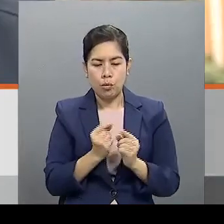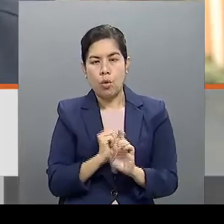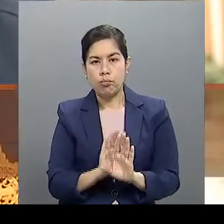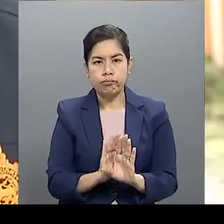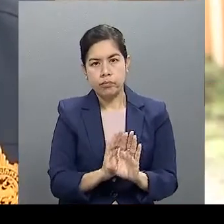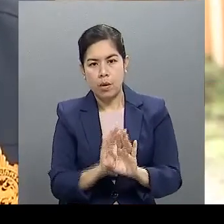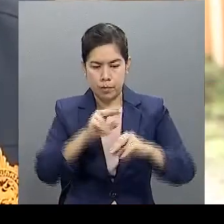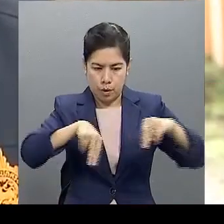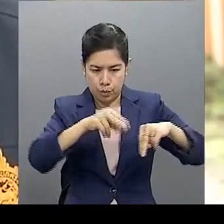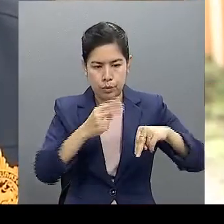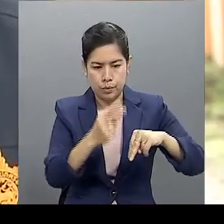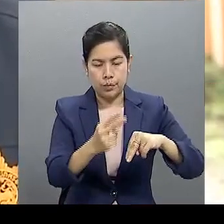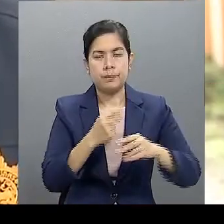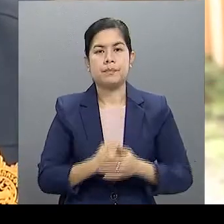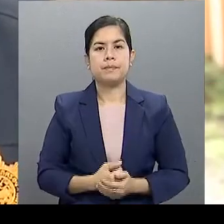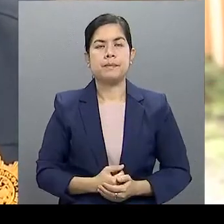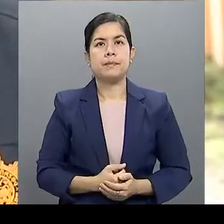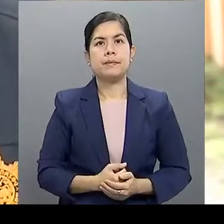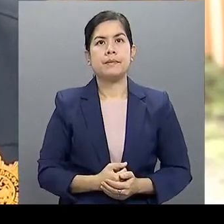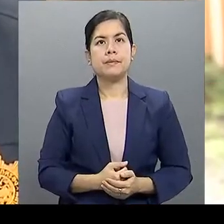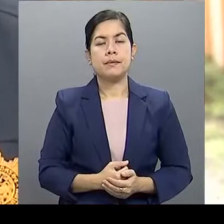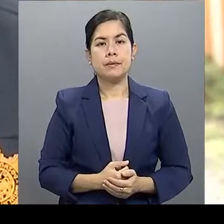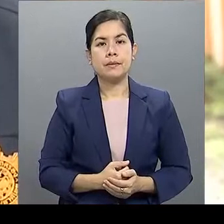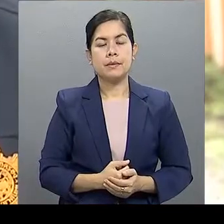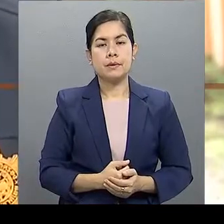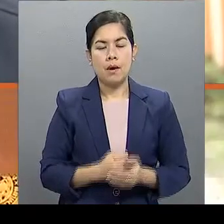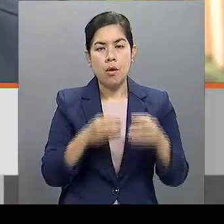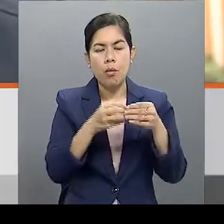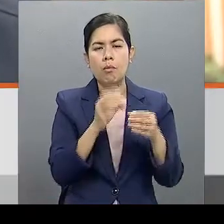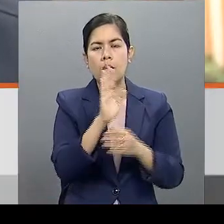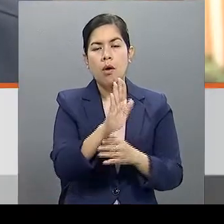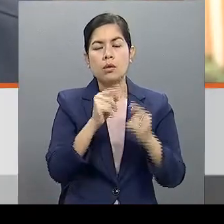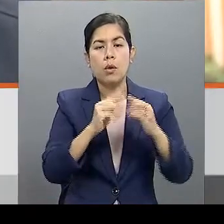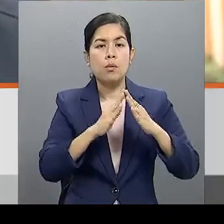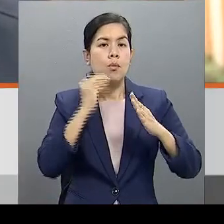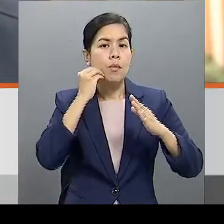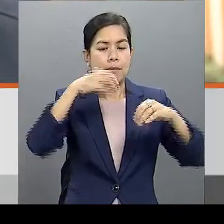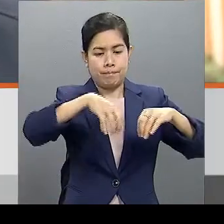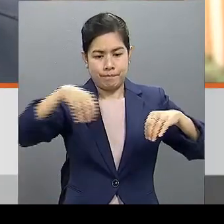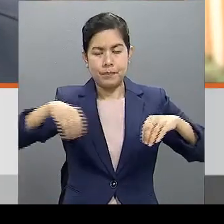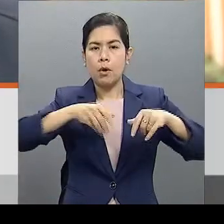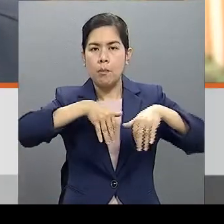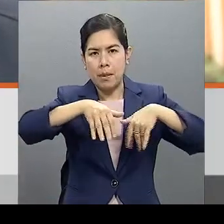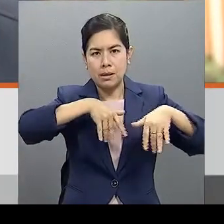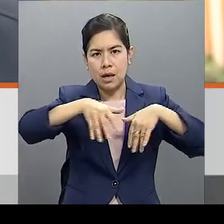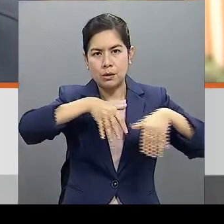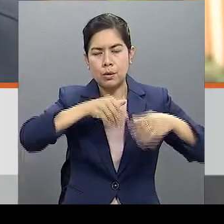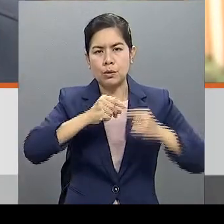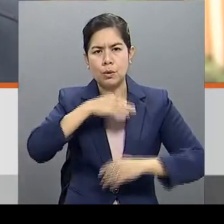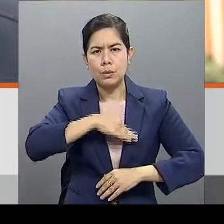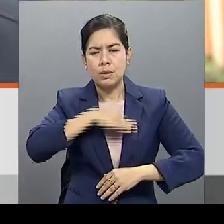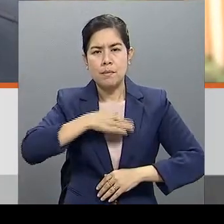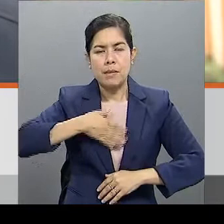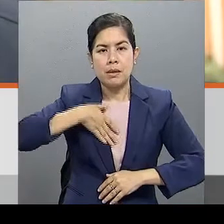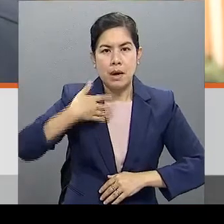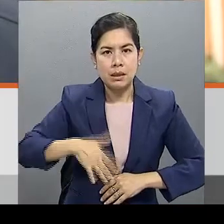ก็ในด้านของชาวบ้านก็มีด้านกังวลคือการอยู่ชายแดนมันเป็นวิถีที่ป